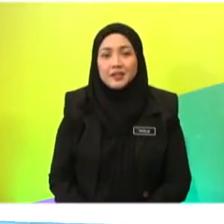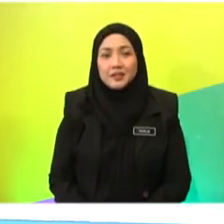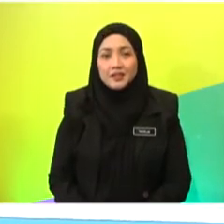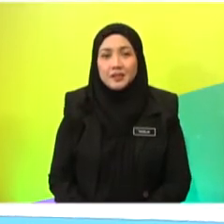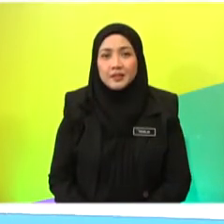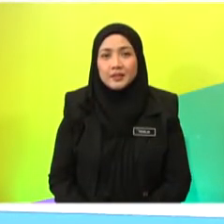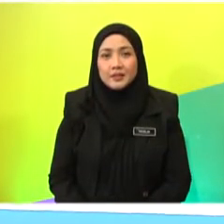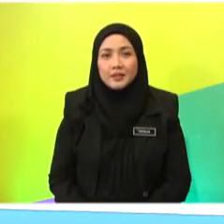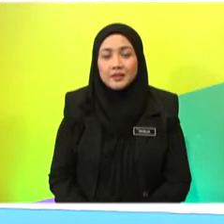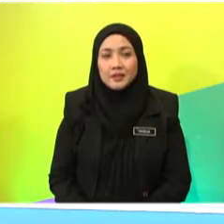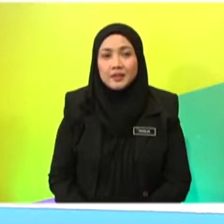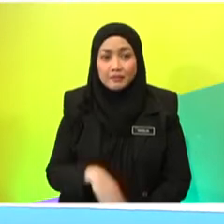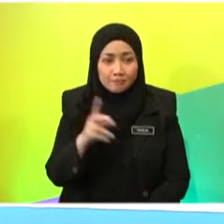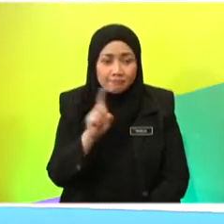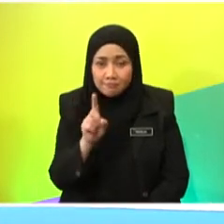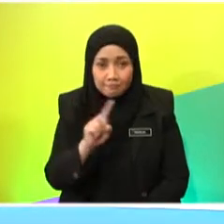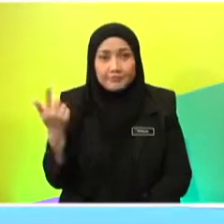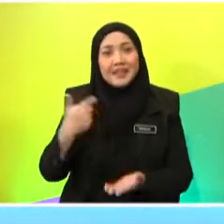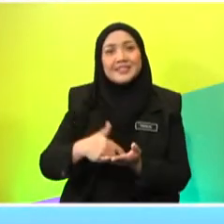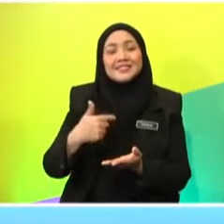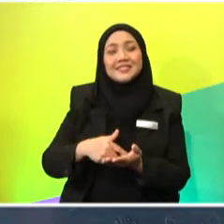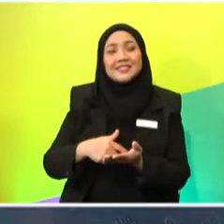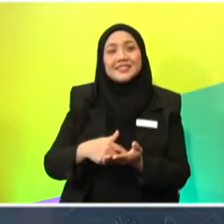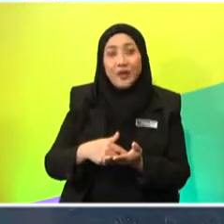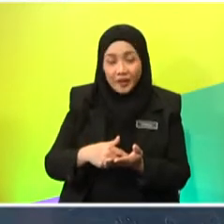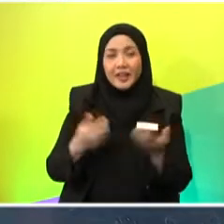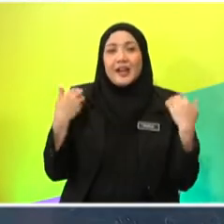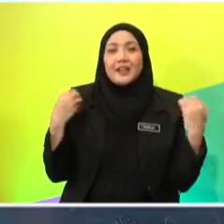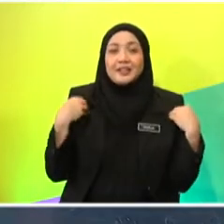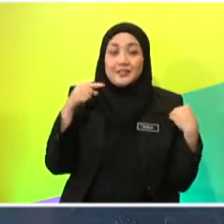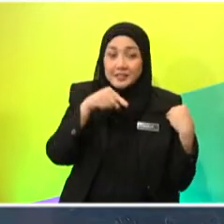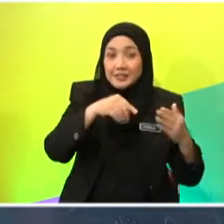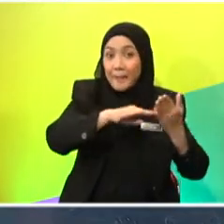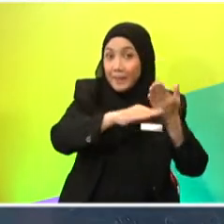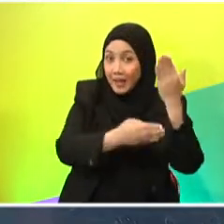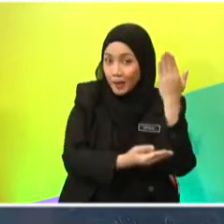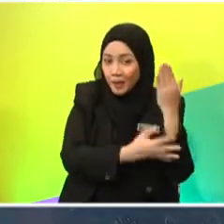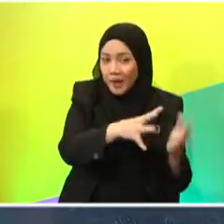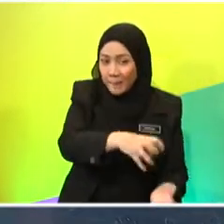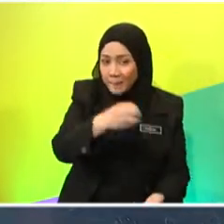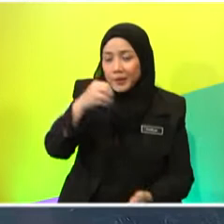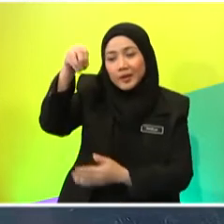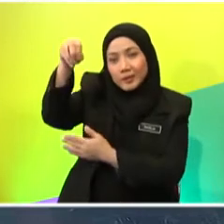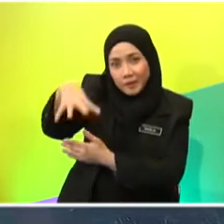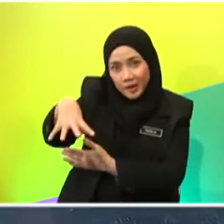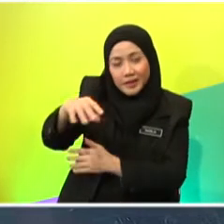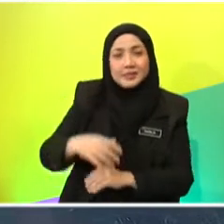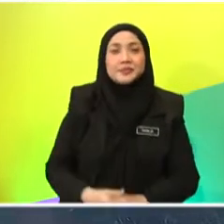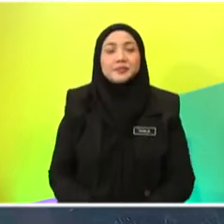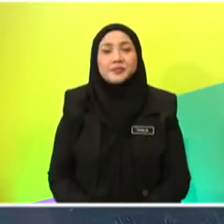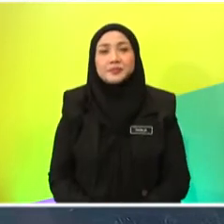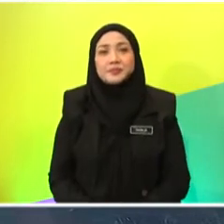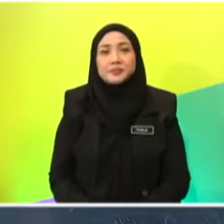dan yang kedua nih ada dekat bakal ini ini Yang kedua kita dan yang ketiga